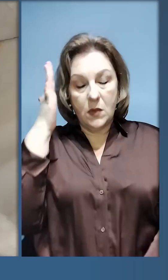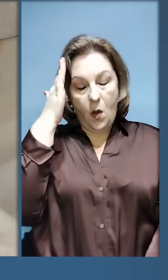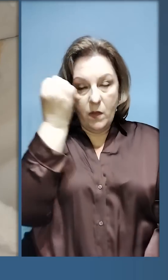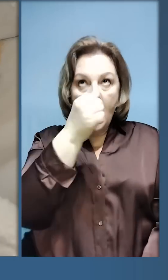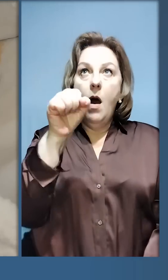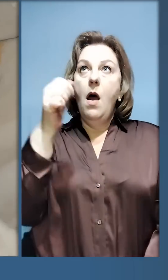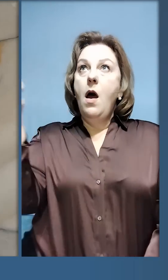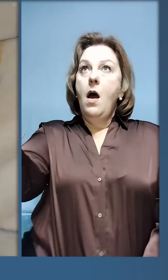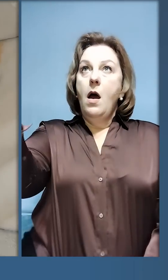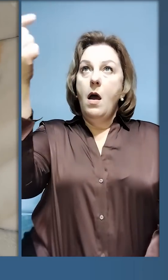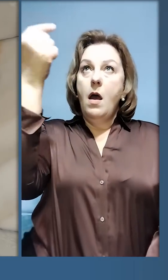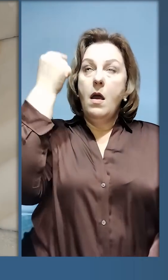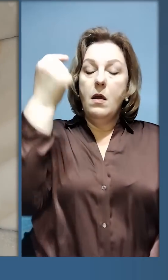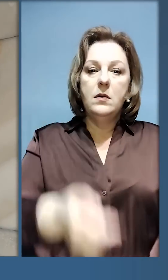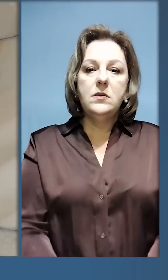Я поднимаю голову, она летит.